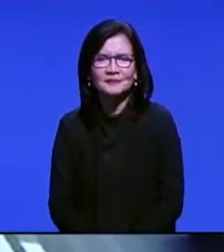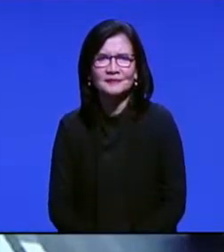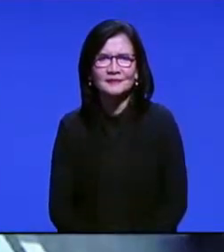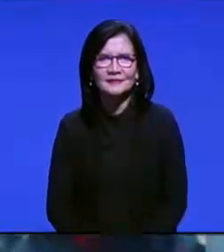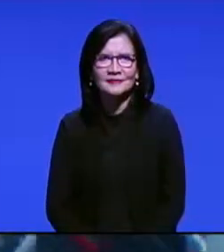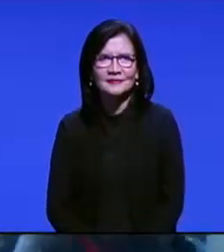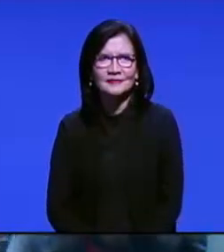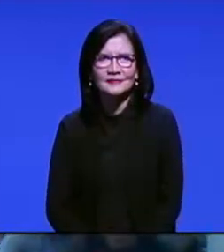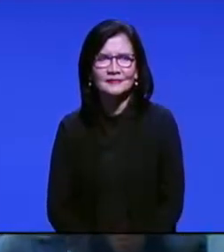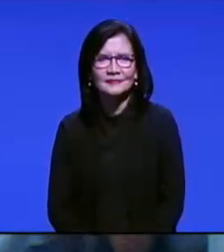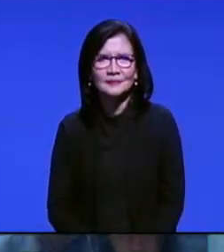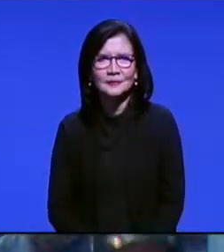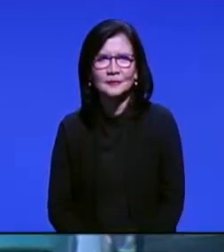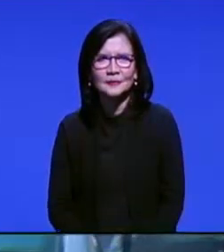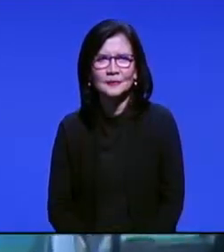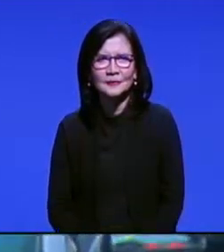Anda.